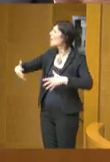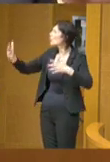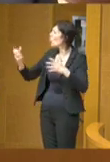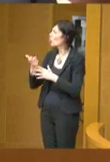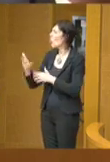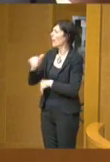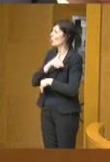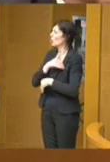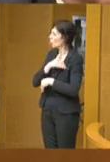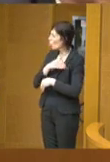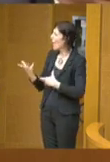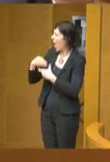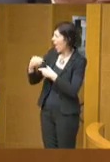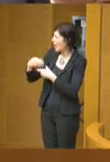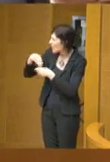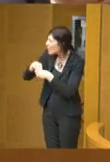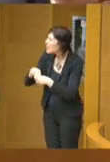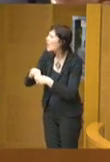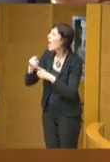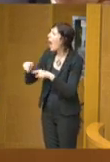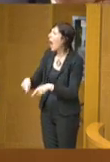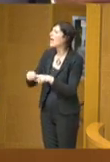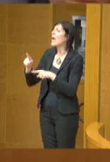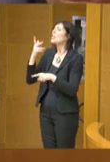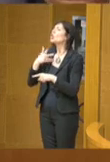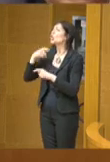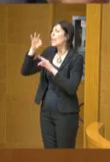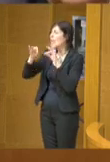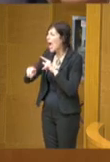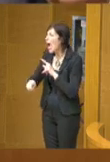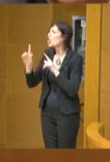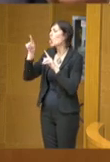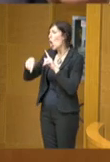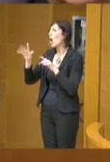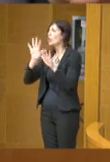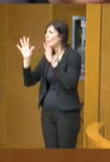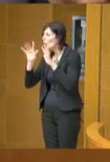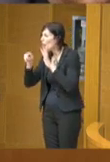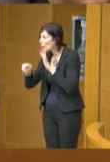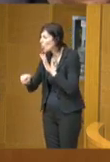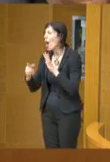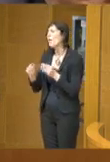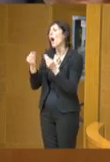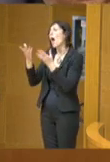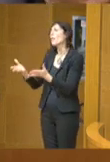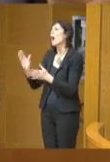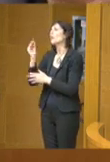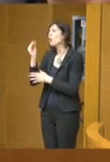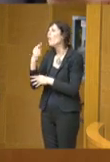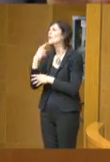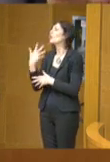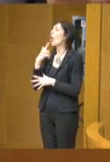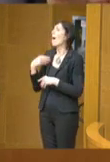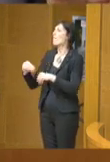Abbiamo fatto una rassegna teatrale e una rassegna cinematografica che ha permesso ai giovani che già partecipano a un premio